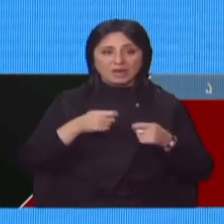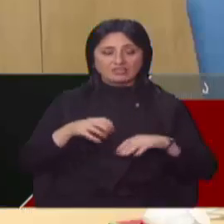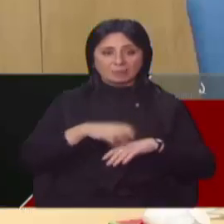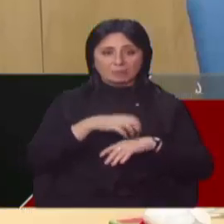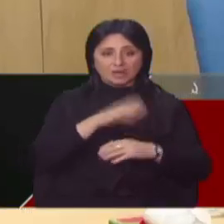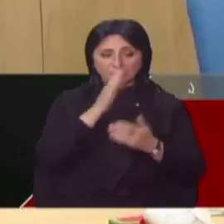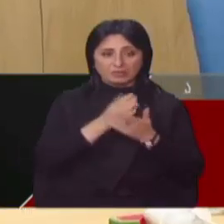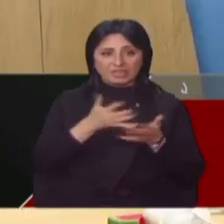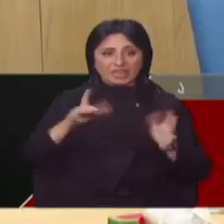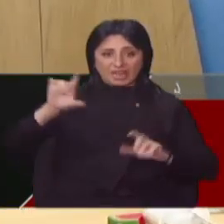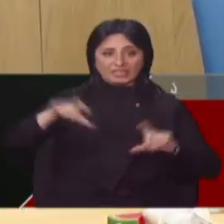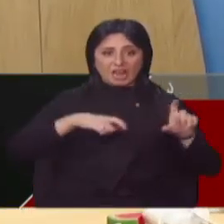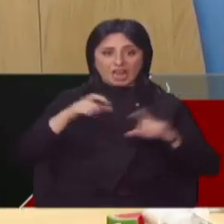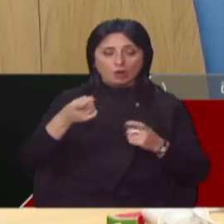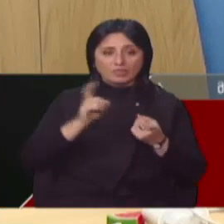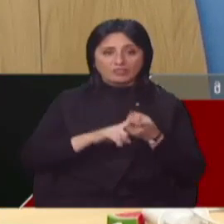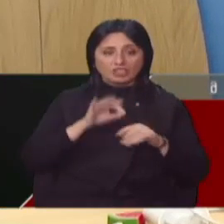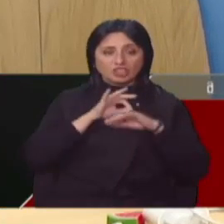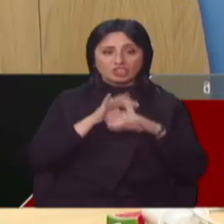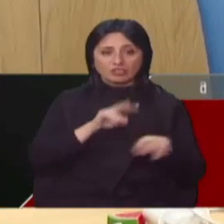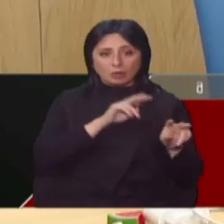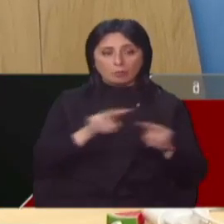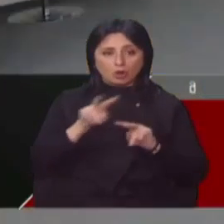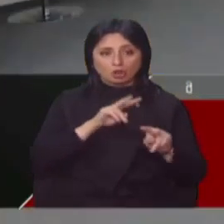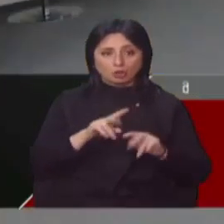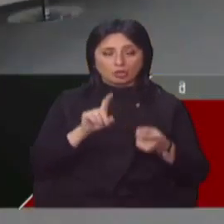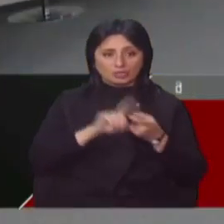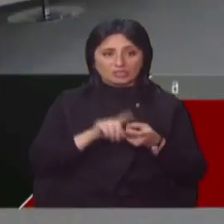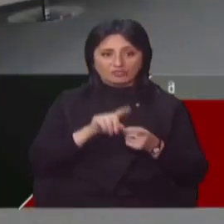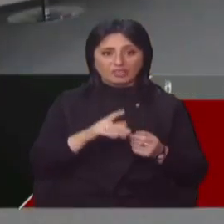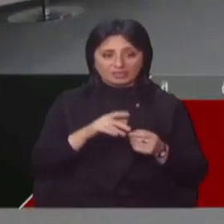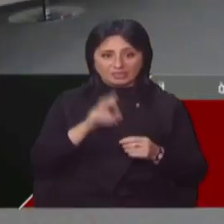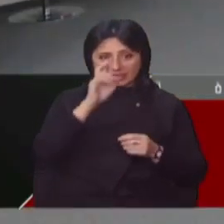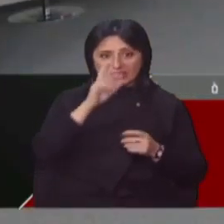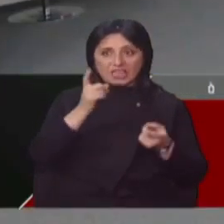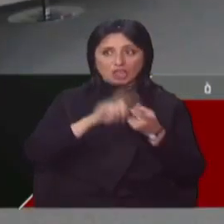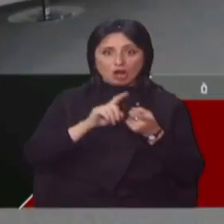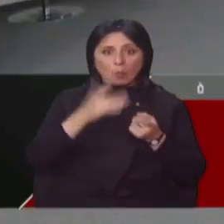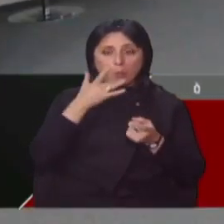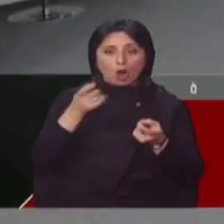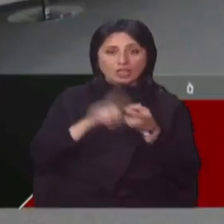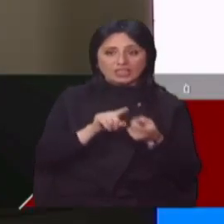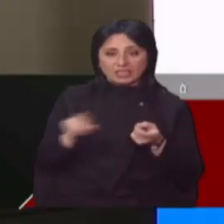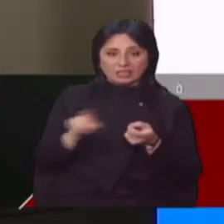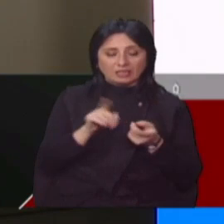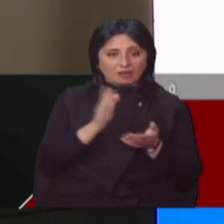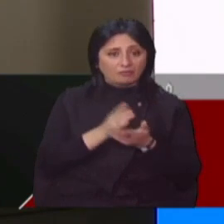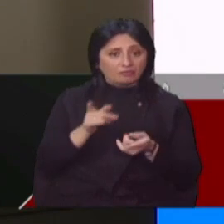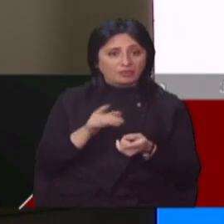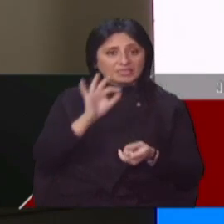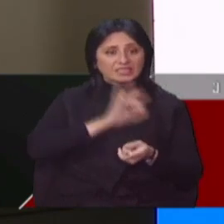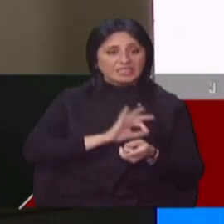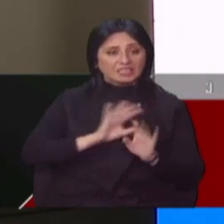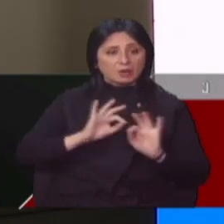პარტიის მიერ ღია წყაროებზე დაყრდნობით ჩატარებულ მონიტორინგს ეყრდნობა. საჯარო კავშირები პოლიტიკურ სუბიექტებთან, მათი